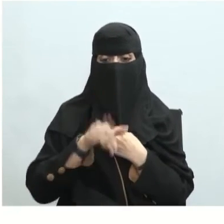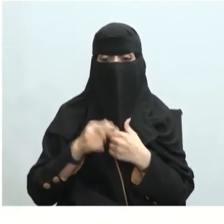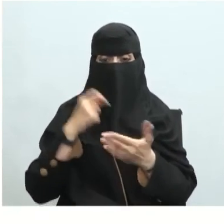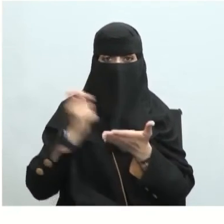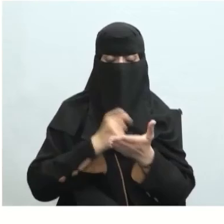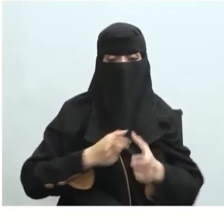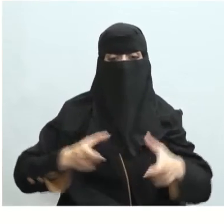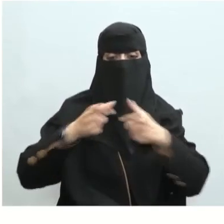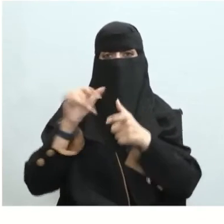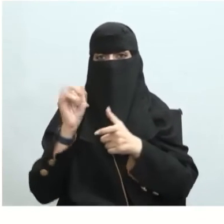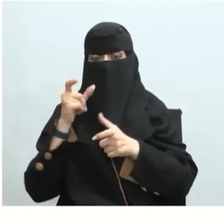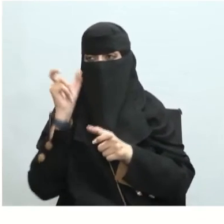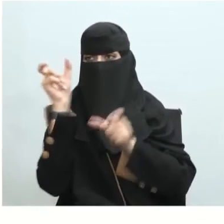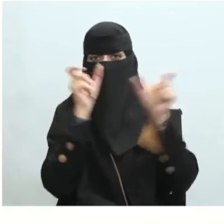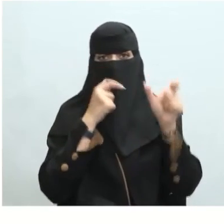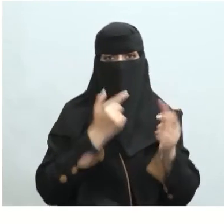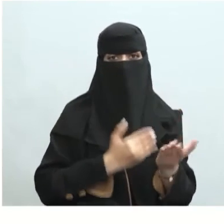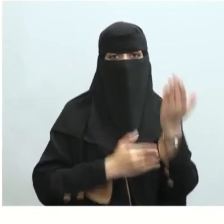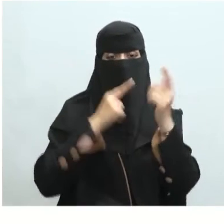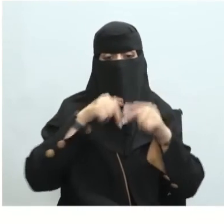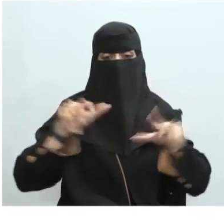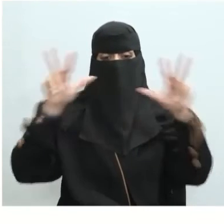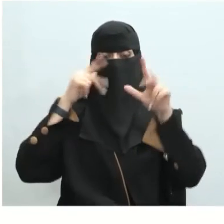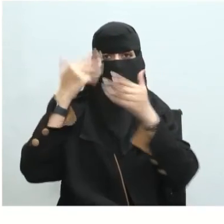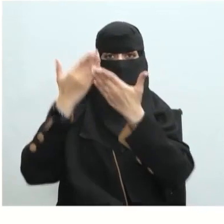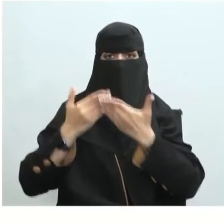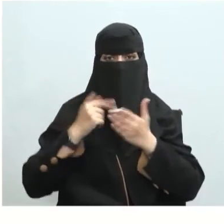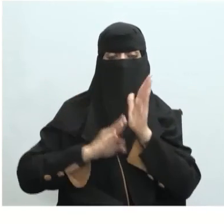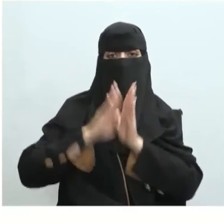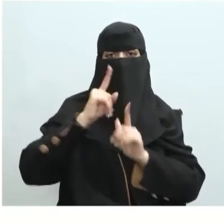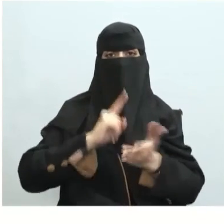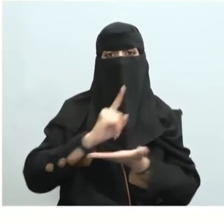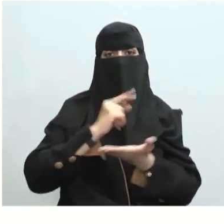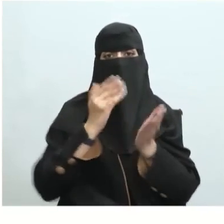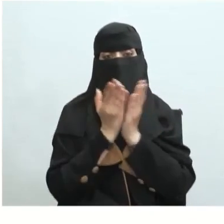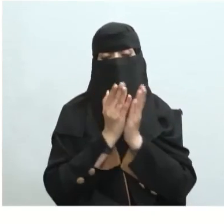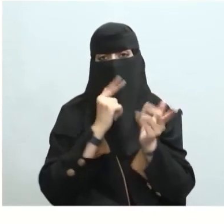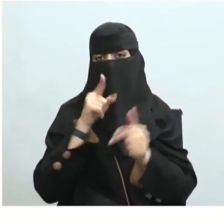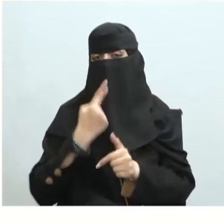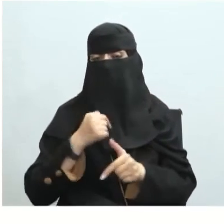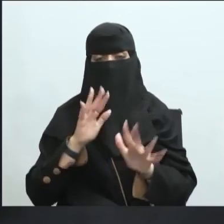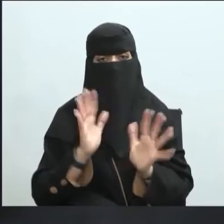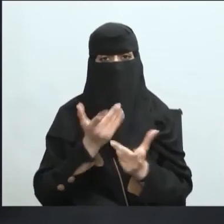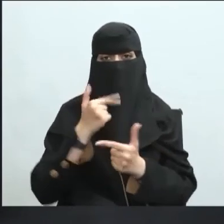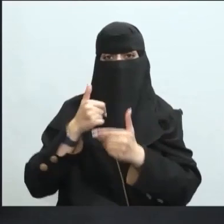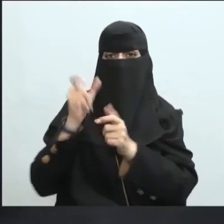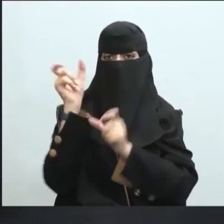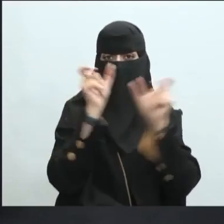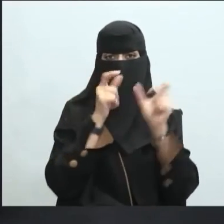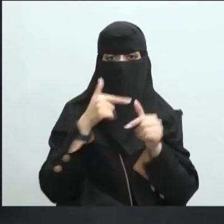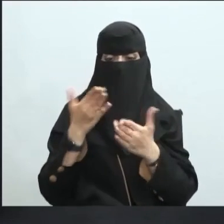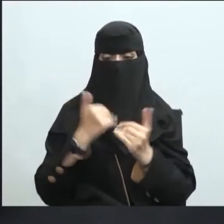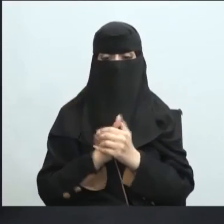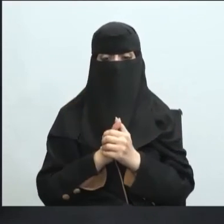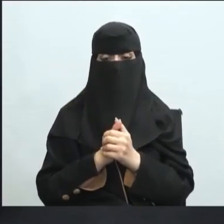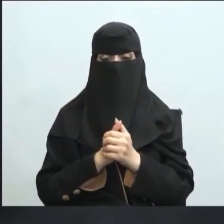مجموعه من العبارات الدعائيه والشعارات الجميله التي تساعد على تحسين البيئه المدرسيه اكتب ما تريد عبارات تساعد على تحسين البيئه